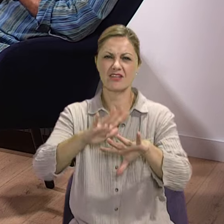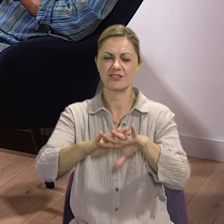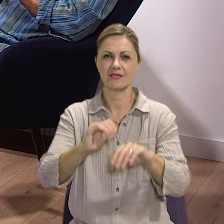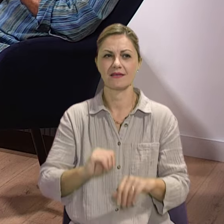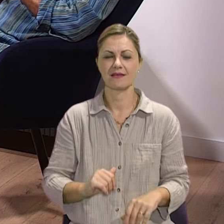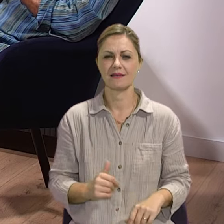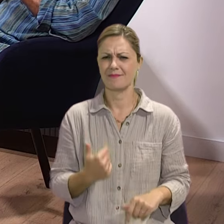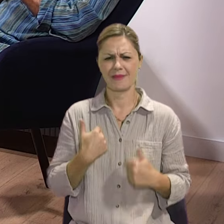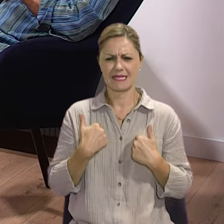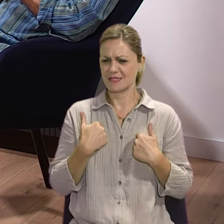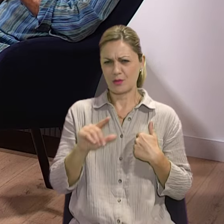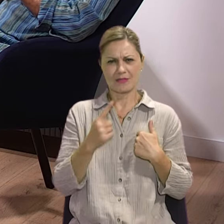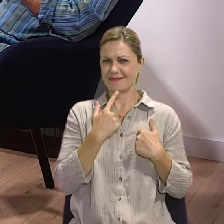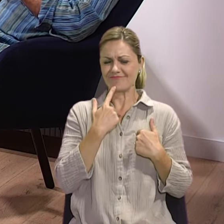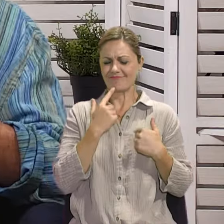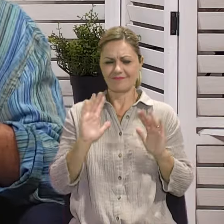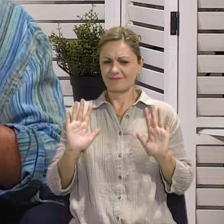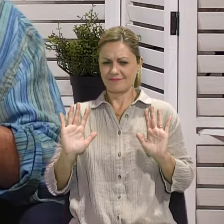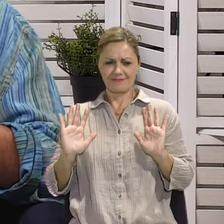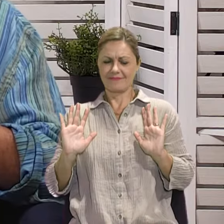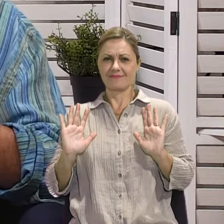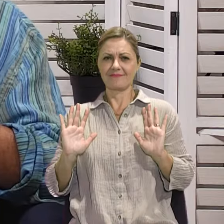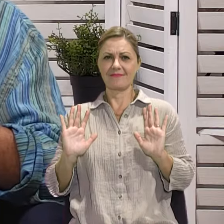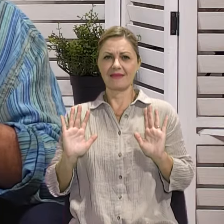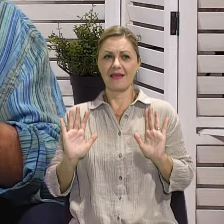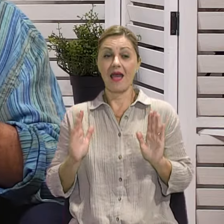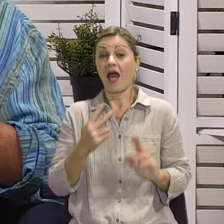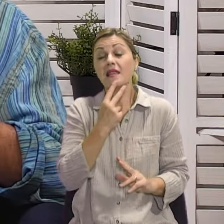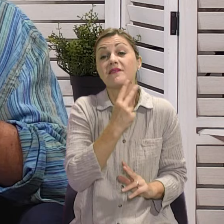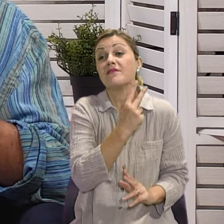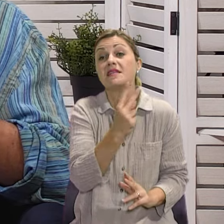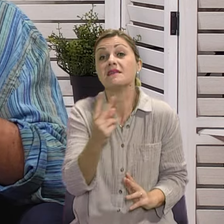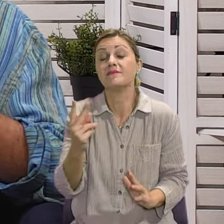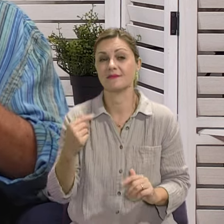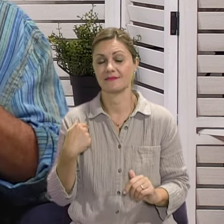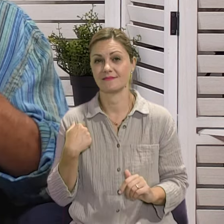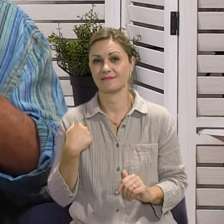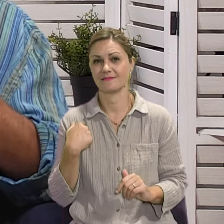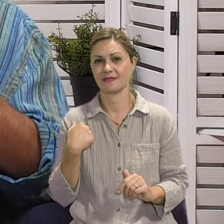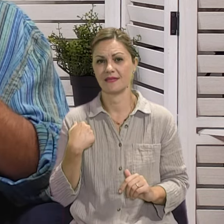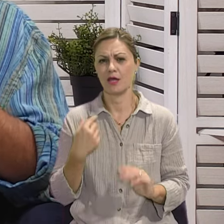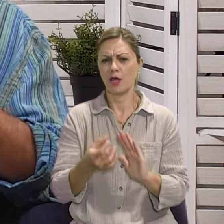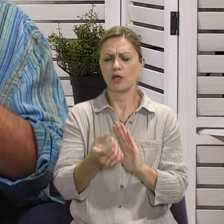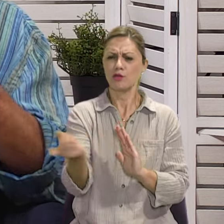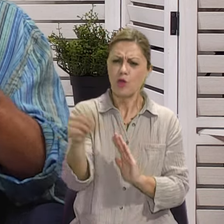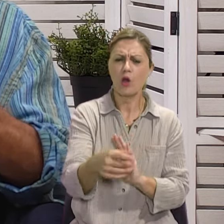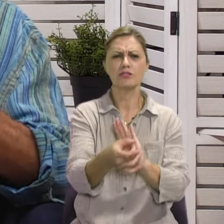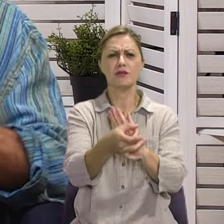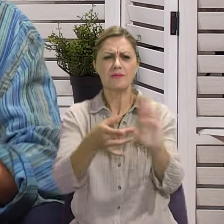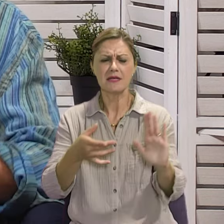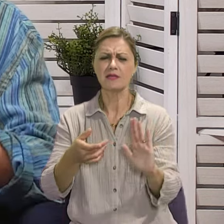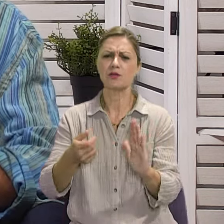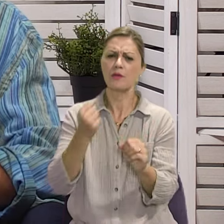muzike i meni se to ne sviđa. Dođi, brzo napravi, odi